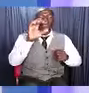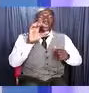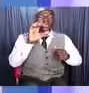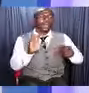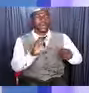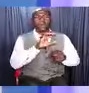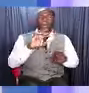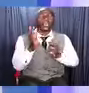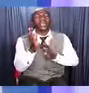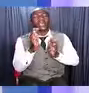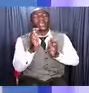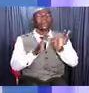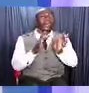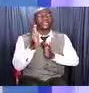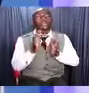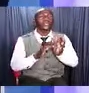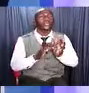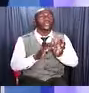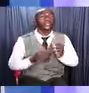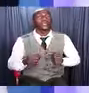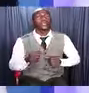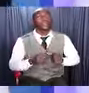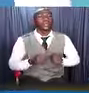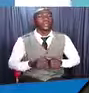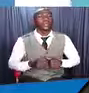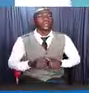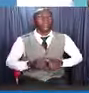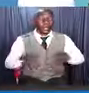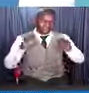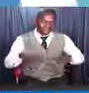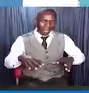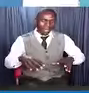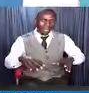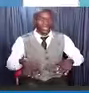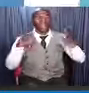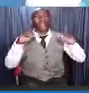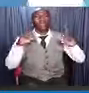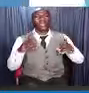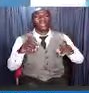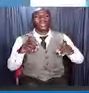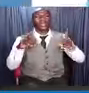Oh, what a God.